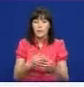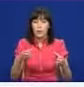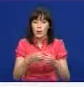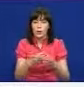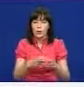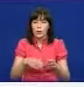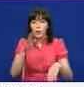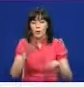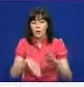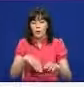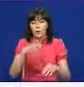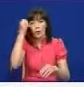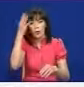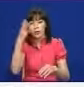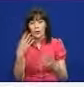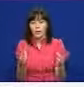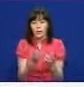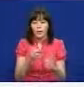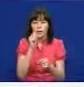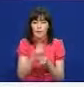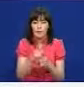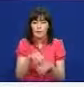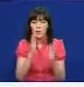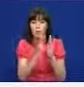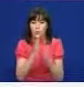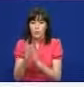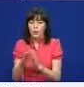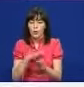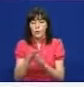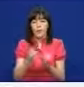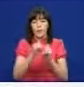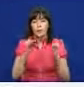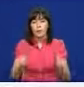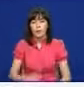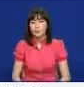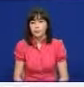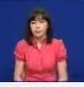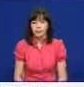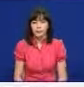кәсіби және автономиялы ету қажет деген тапсырмасы жүйелі түрде жүзеге асырылуда.